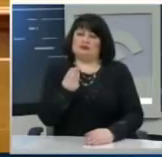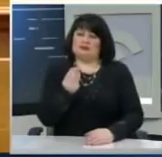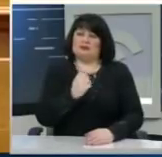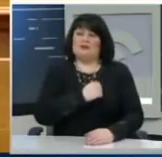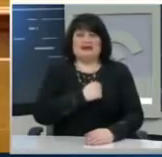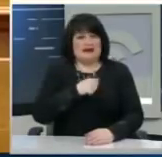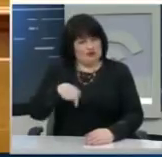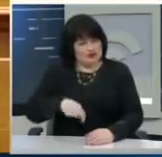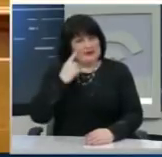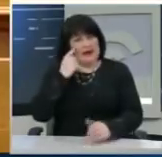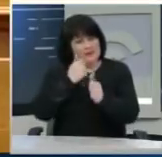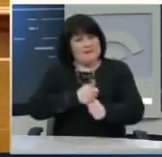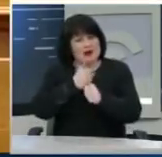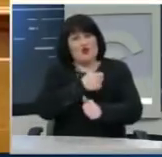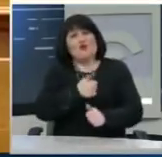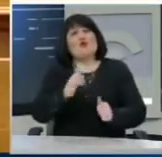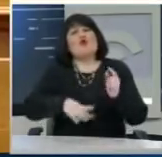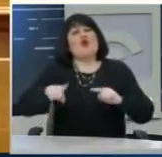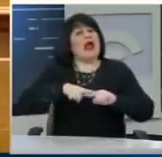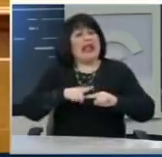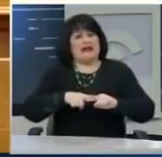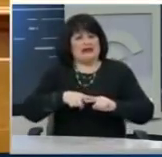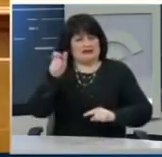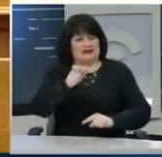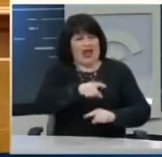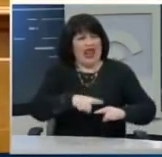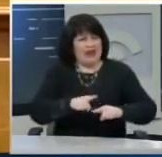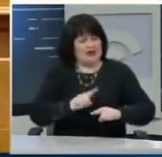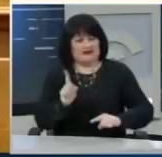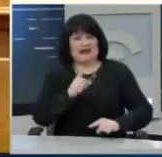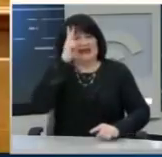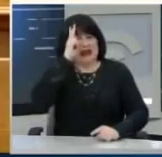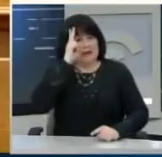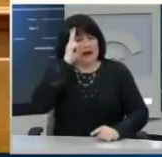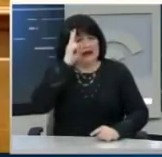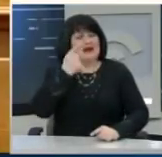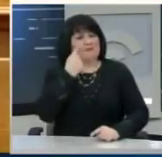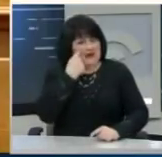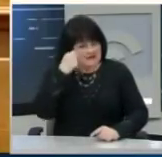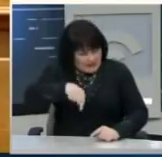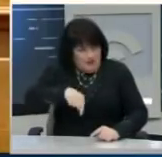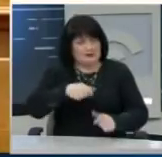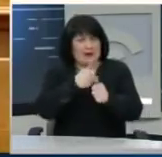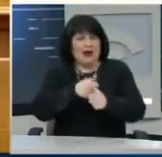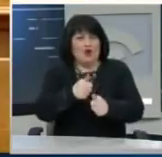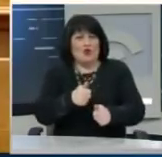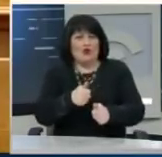μας παρακολουθούν σήμερα. Δεν μας παρακολουθούν μόνο Έλληνες πολίτες. Μας παρακολουθεί και η γερμανική κοινή γνώμη.